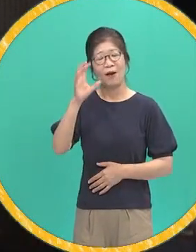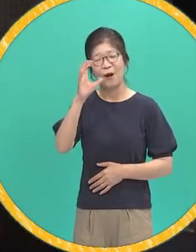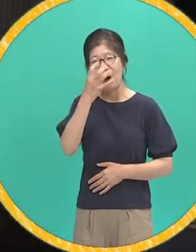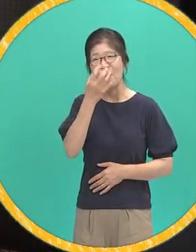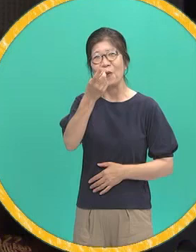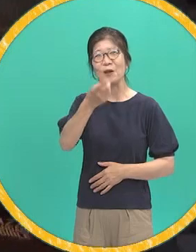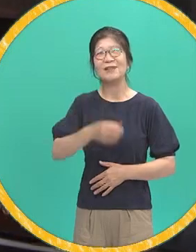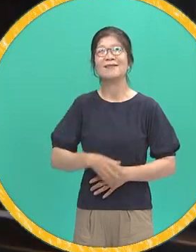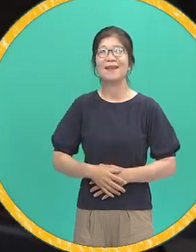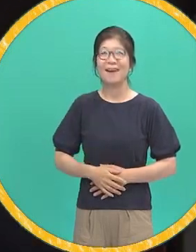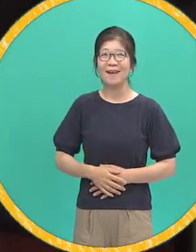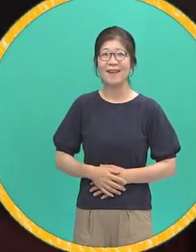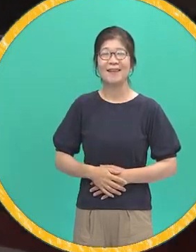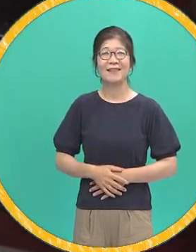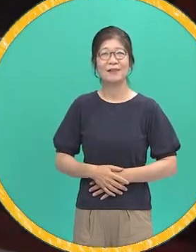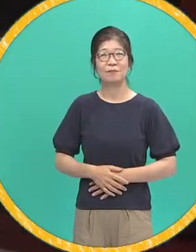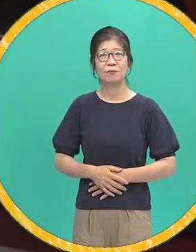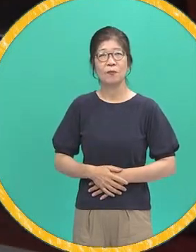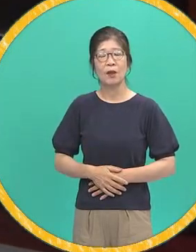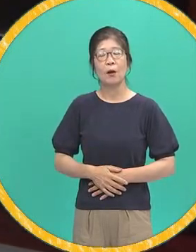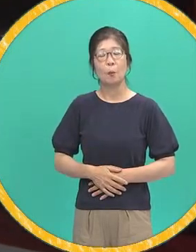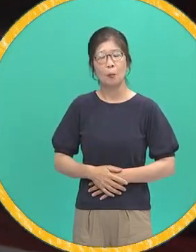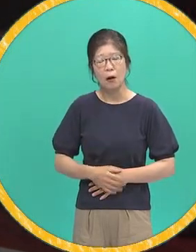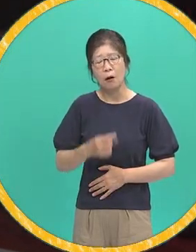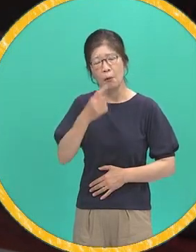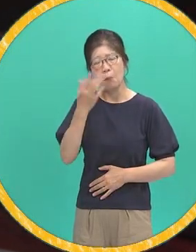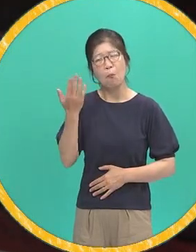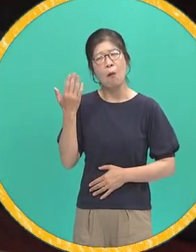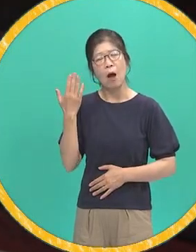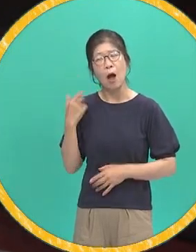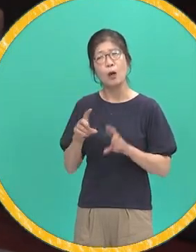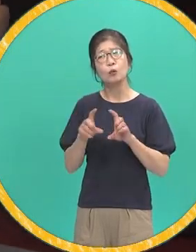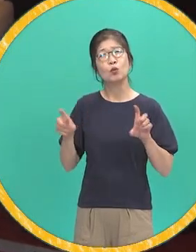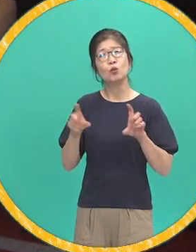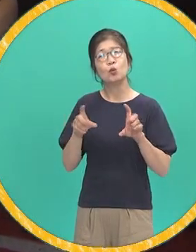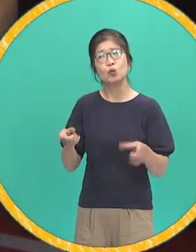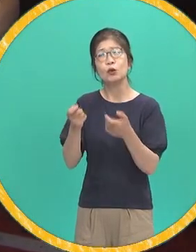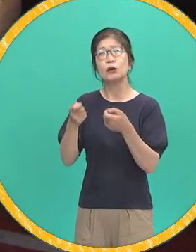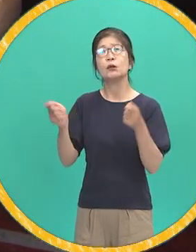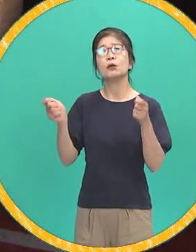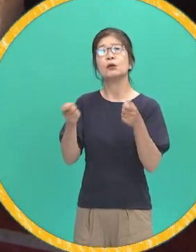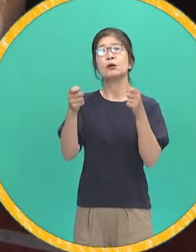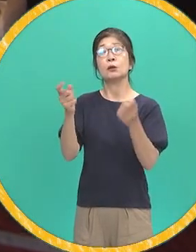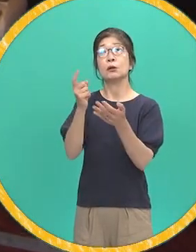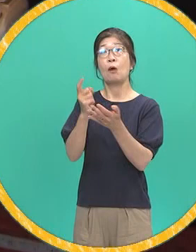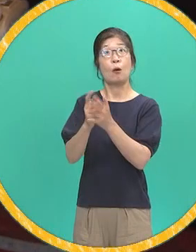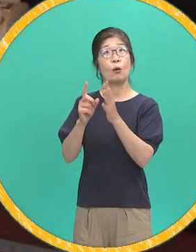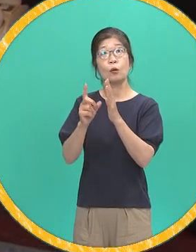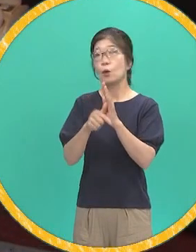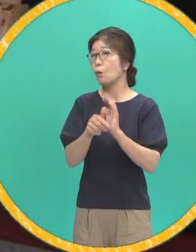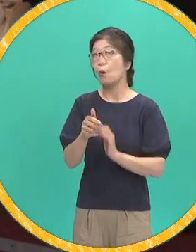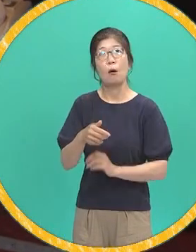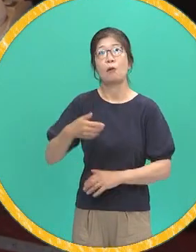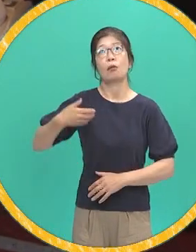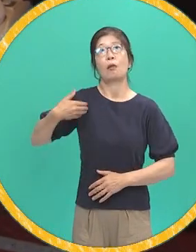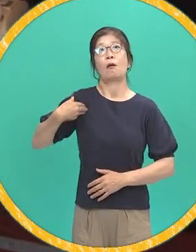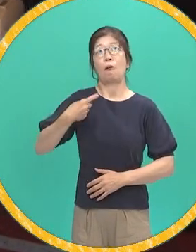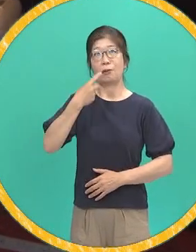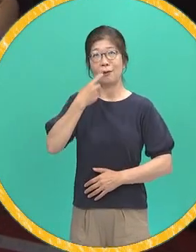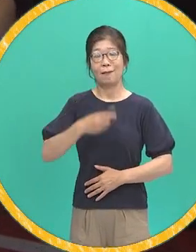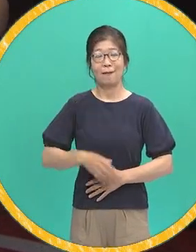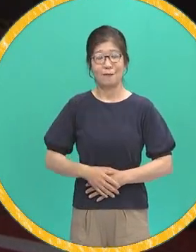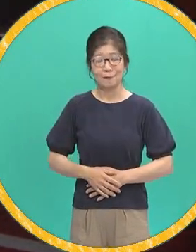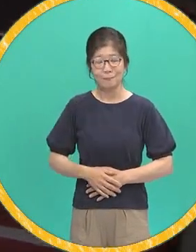ね私も普通の指揮者ってこういうのは持たないので音楽隊に来て初めて